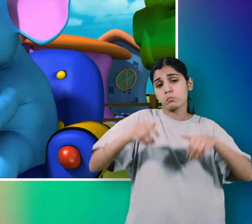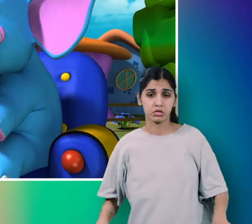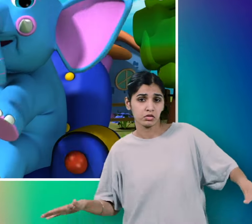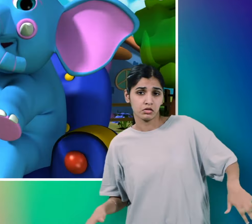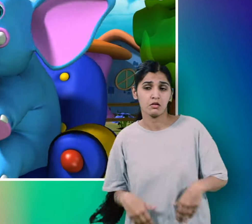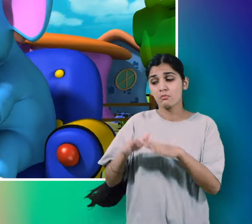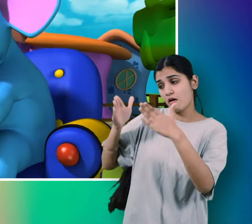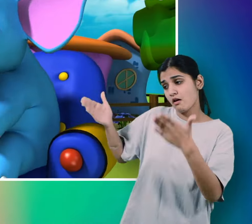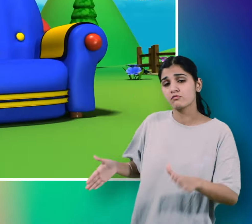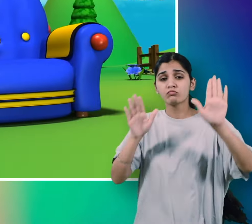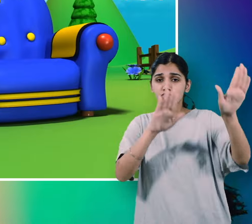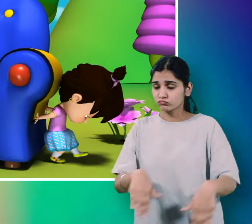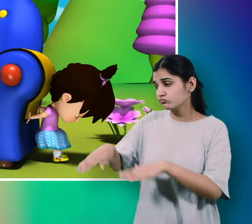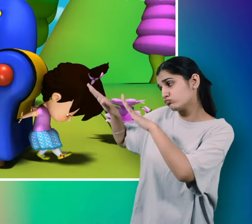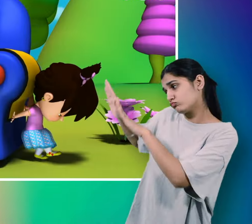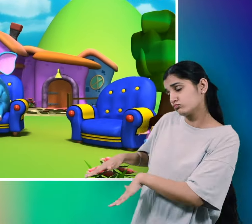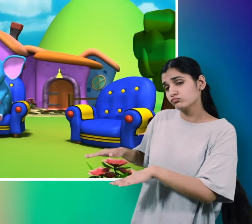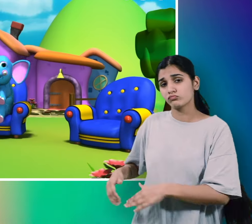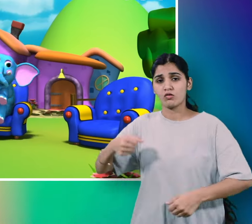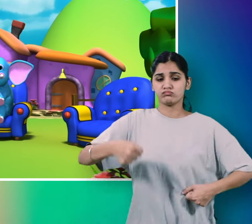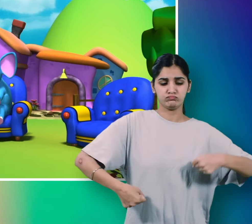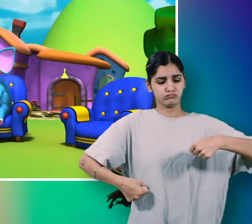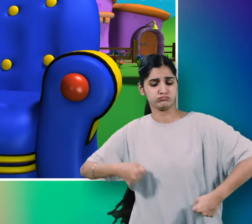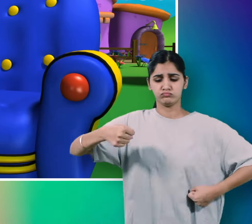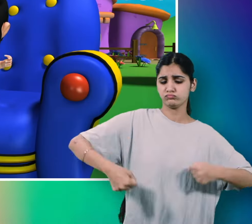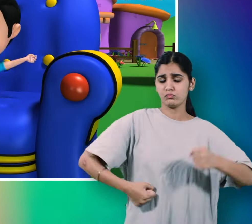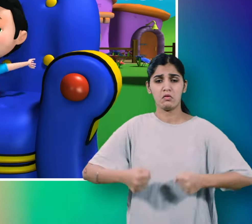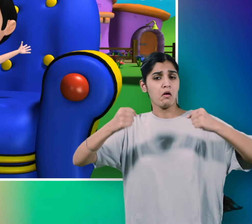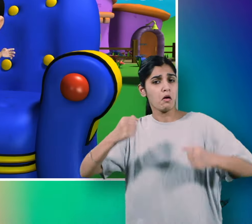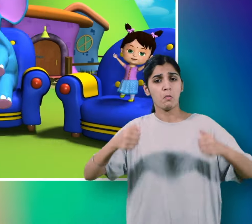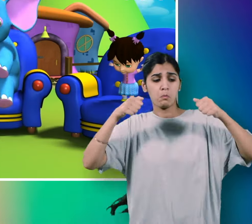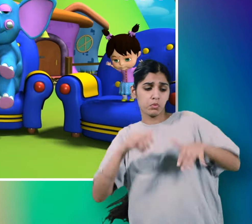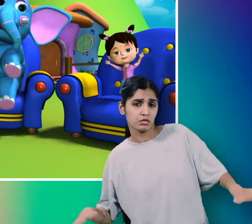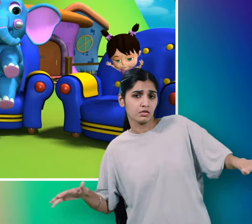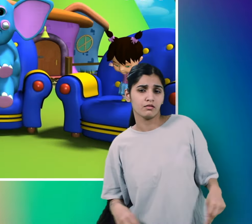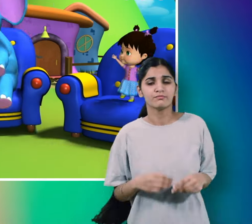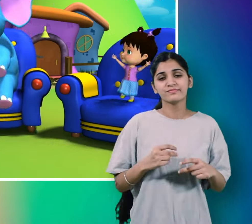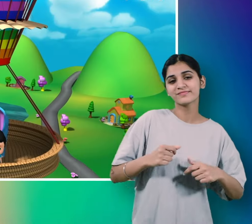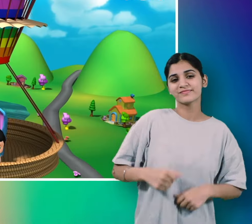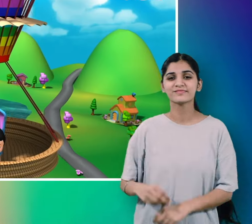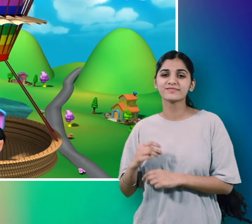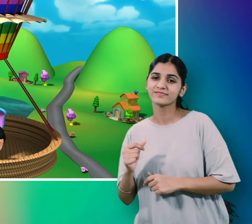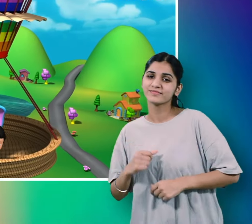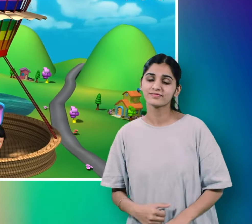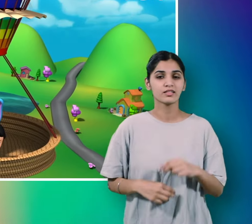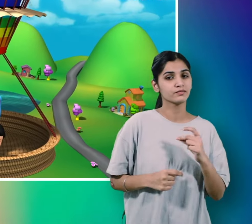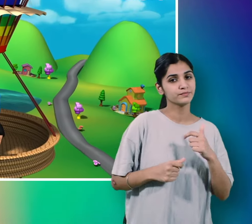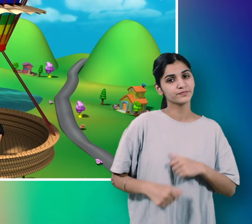बोले चटर फुटर आओ बैठो कुर्सी पर कुर्सी बोले चटर फुटर